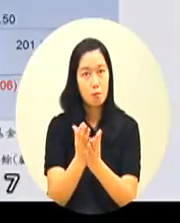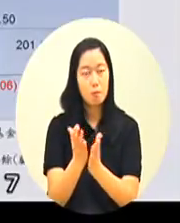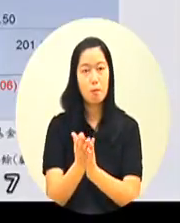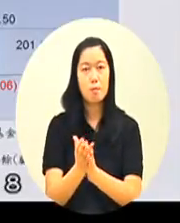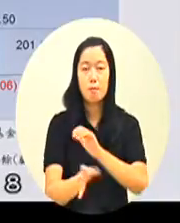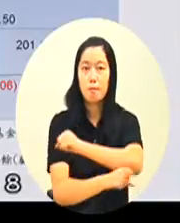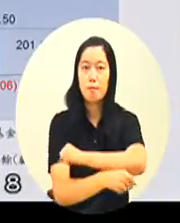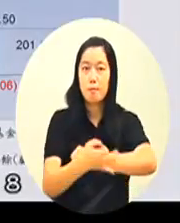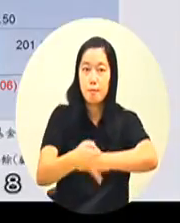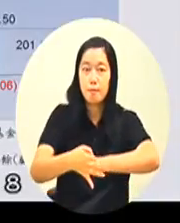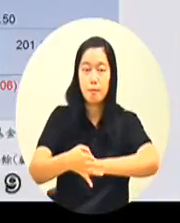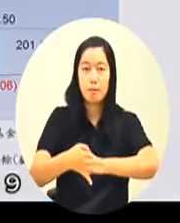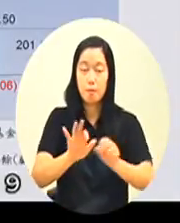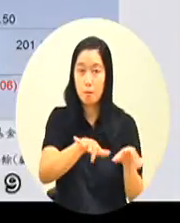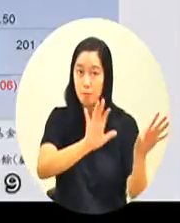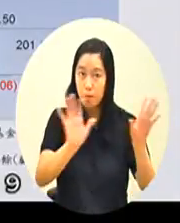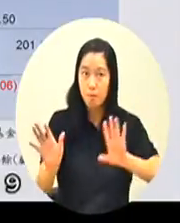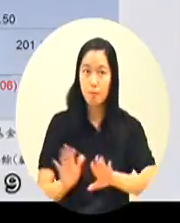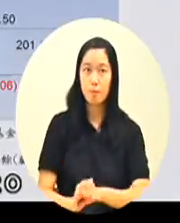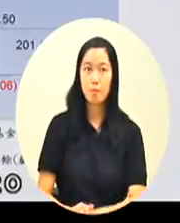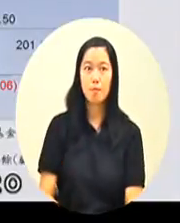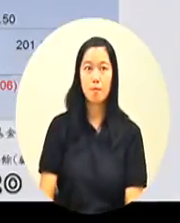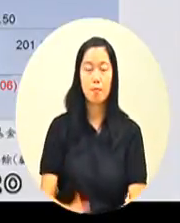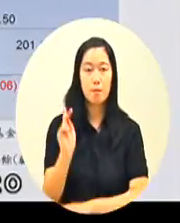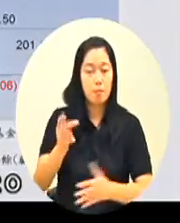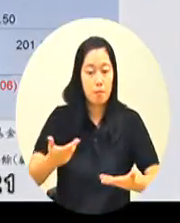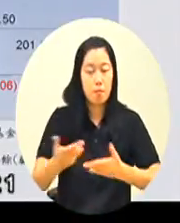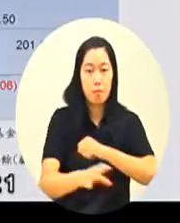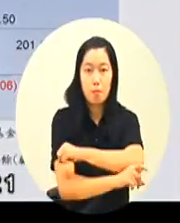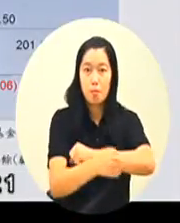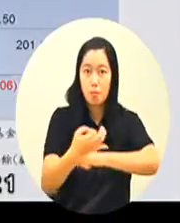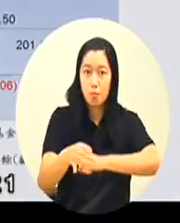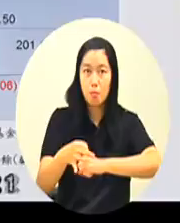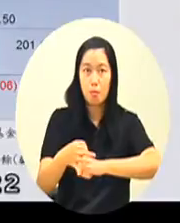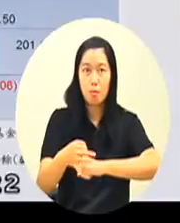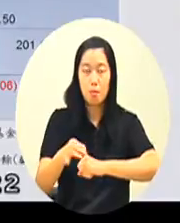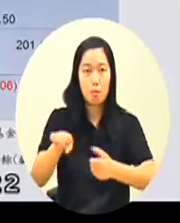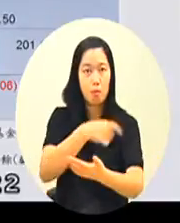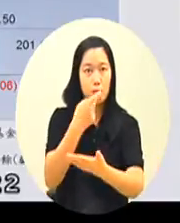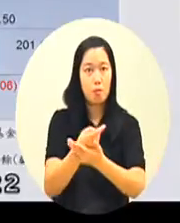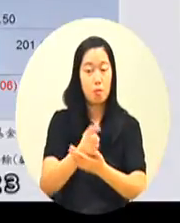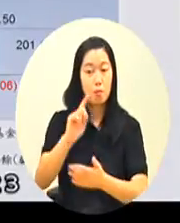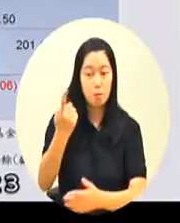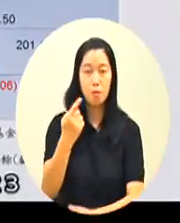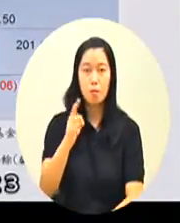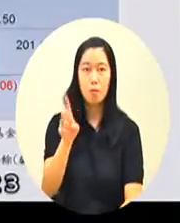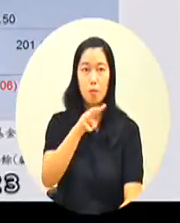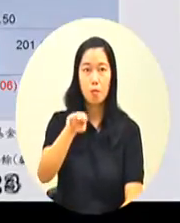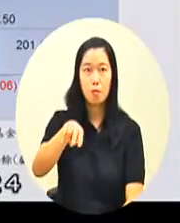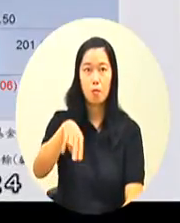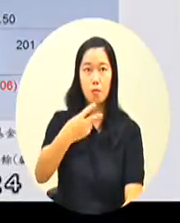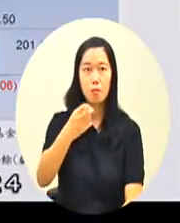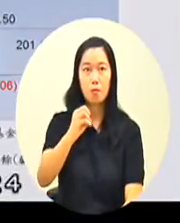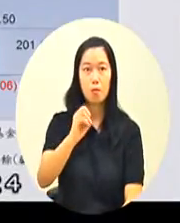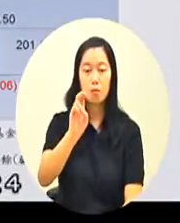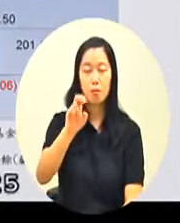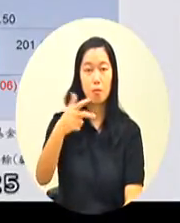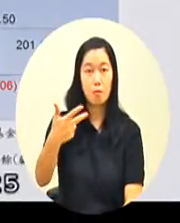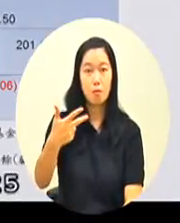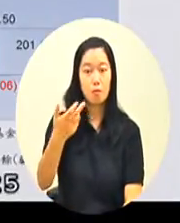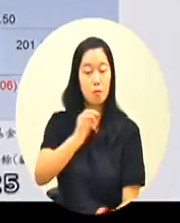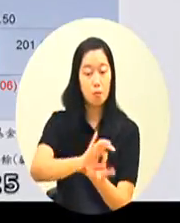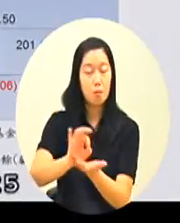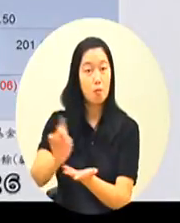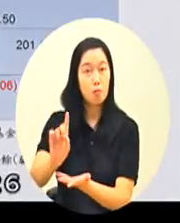到债务基金它的金额最多，整个基金来源是2076亿，那用途也